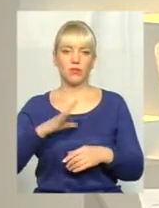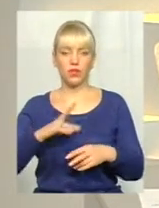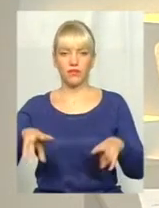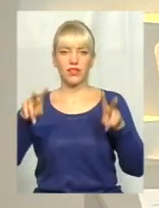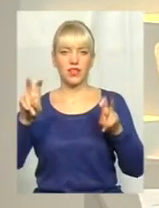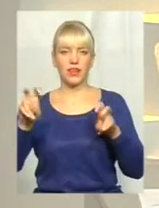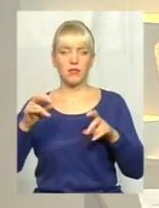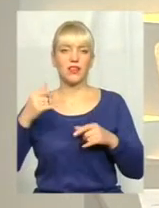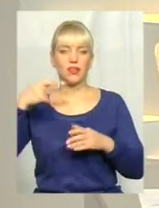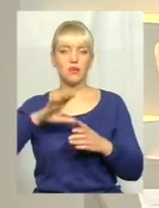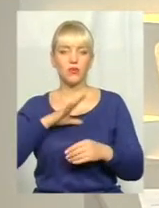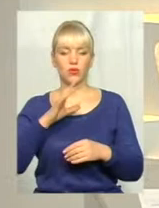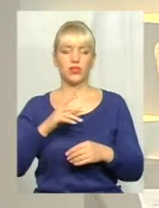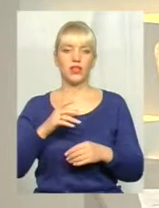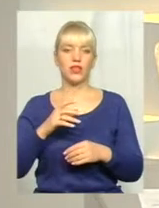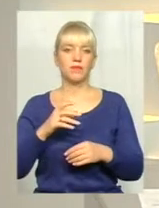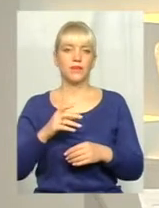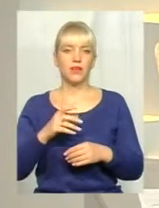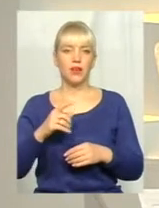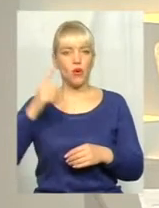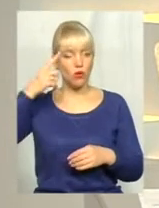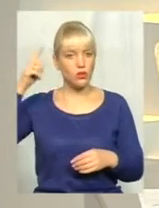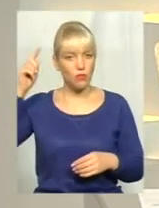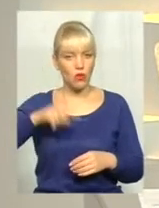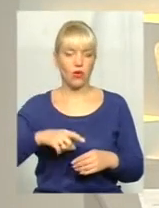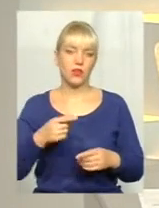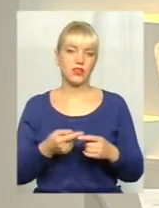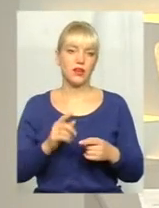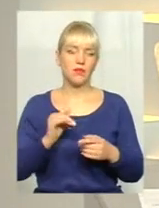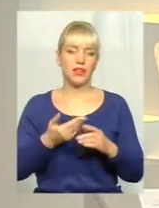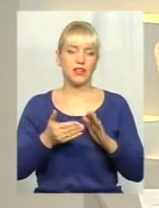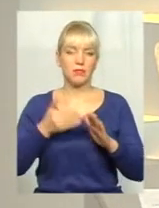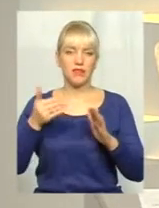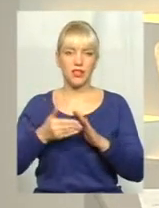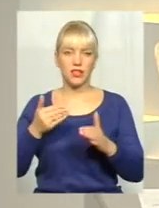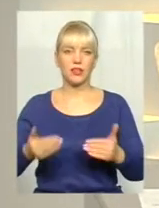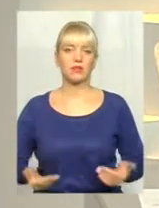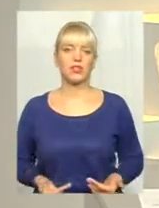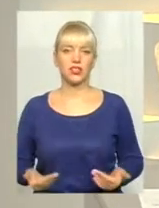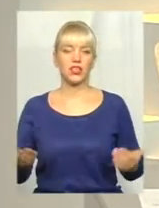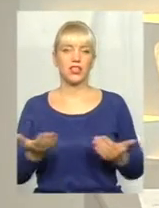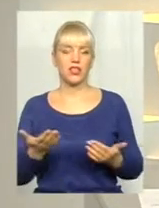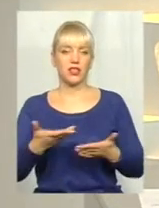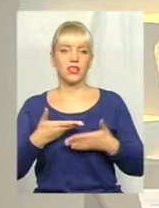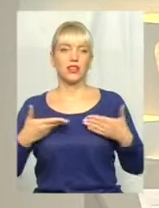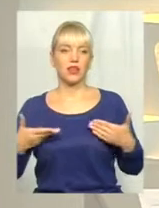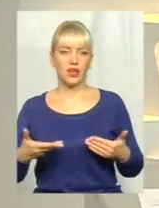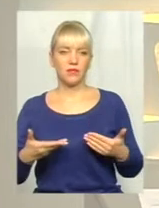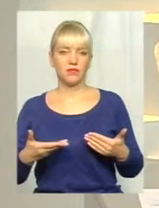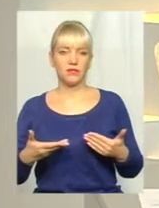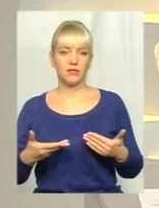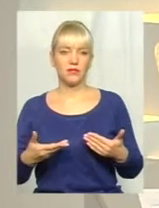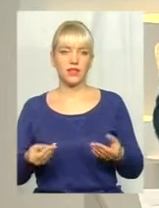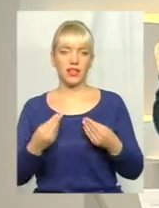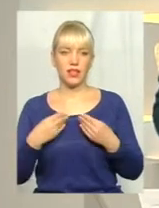і, власне, були озброєні перед тими викликами життя, які нам, власне,